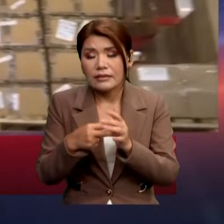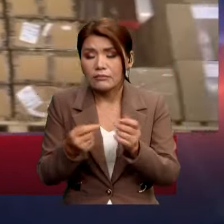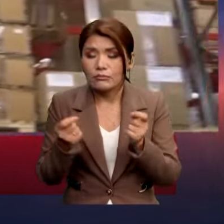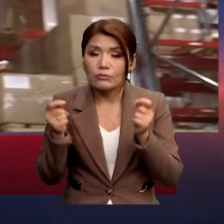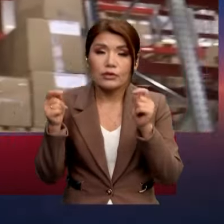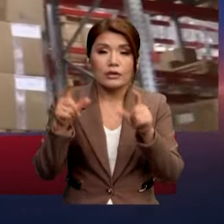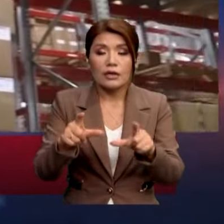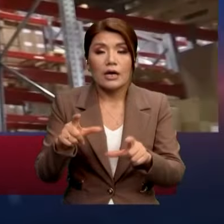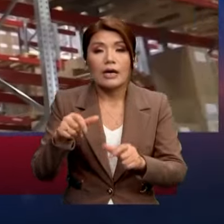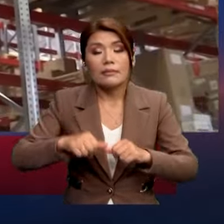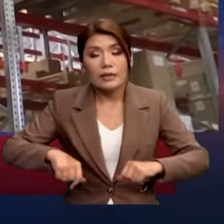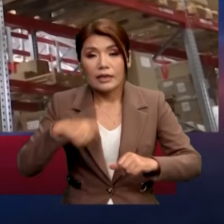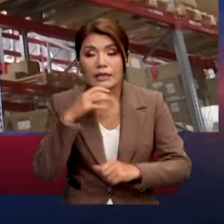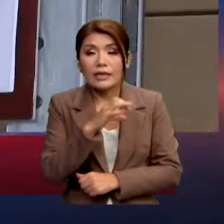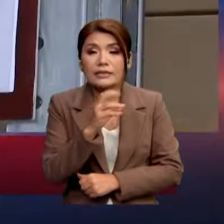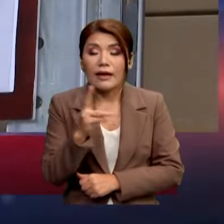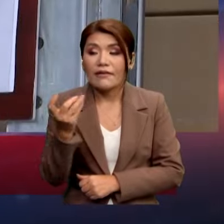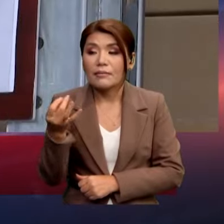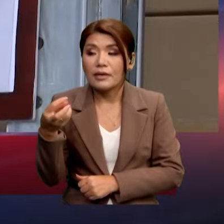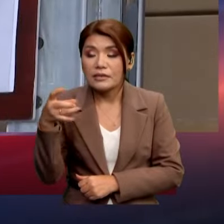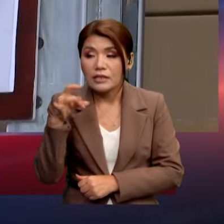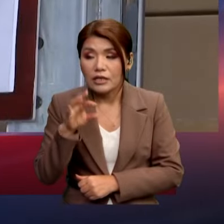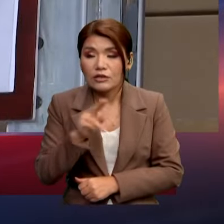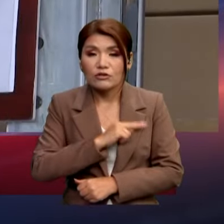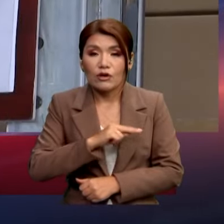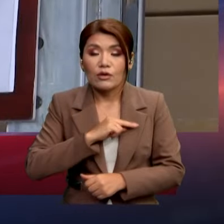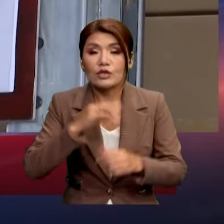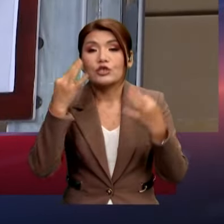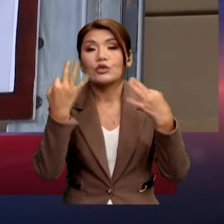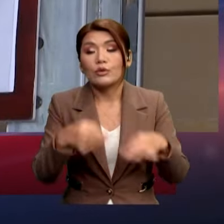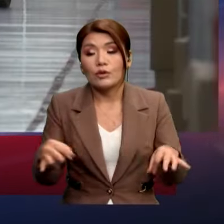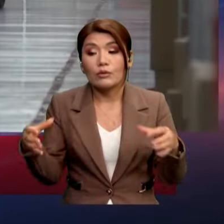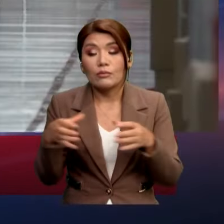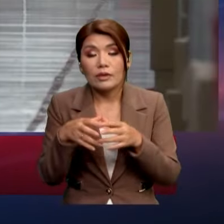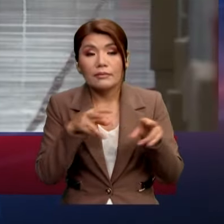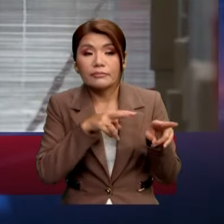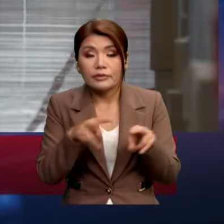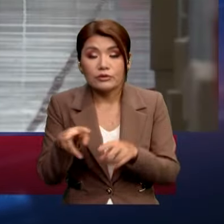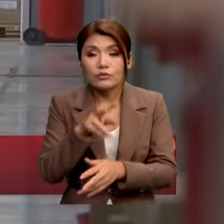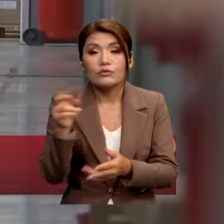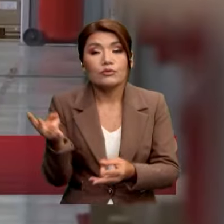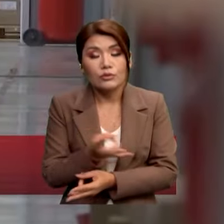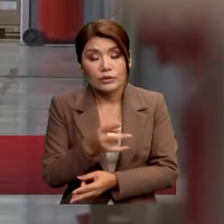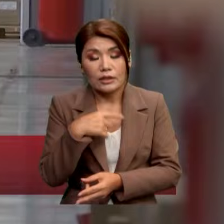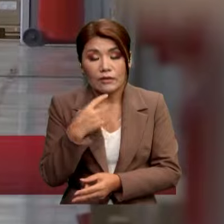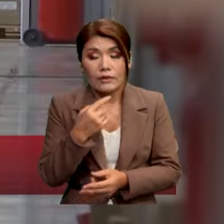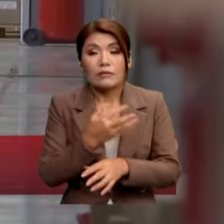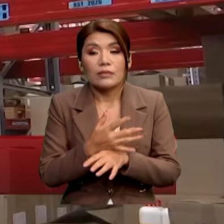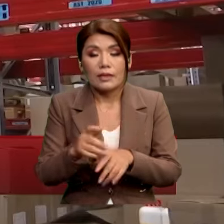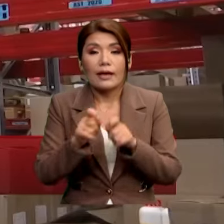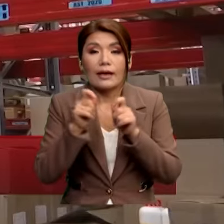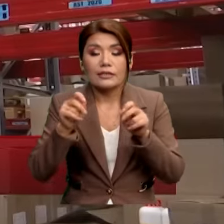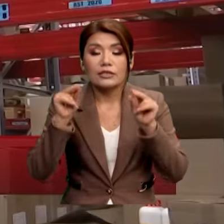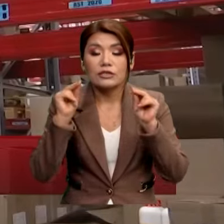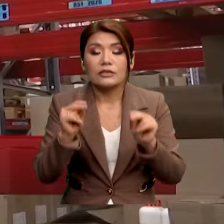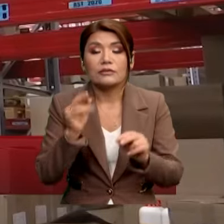көтерілген. Сарапшылар СК фармация жұмысына тәуелсіз ұйымдарды бақылаушы етіп қоюды ұсынды. Сонда ғана ашықтық